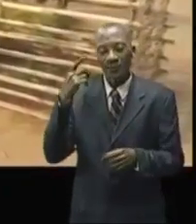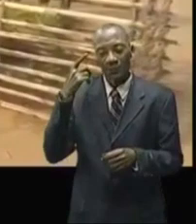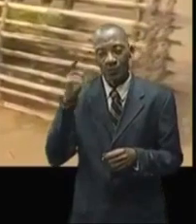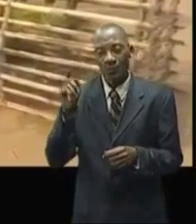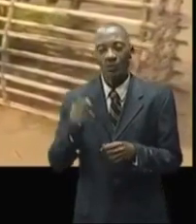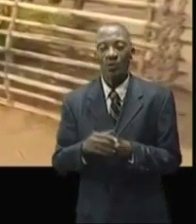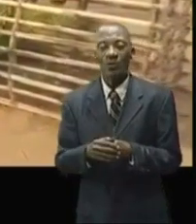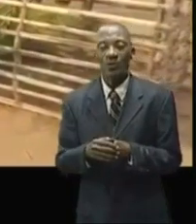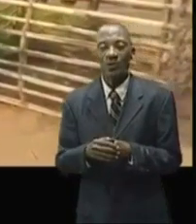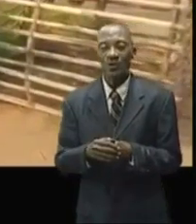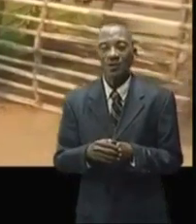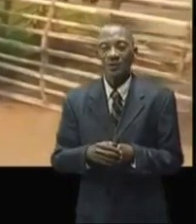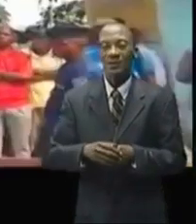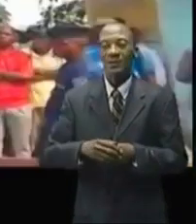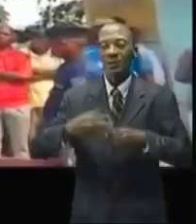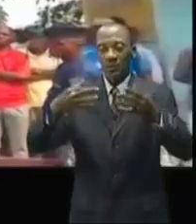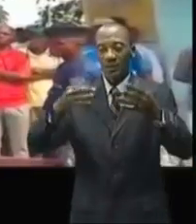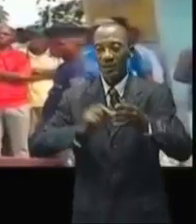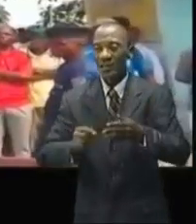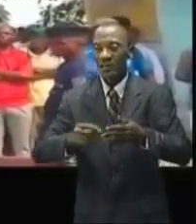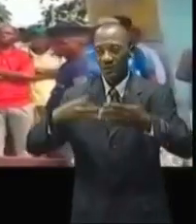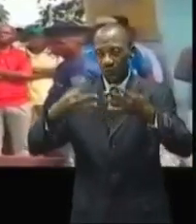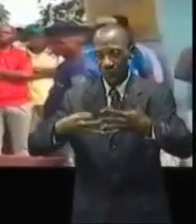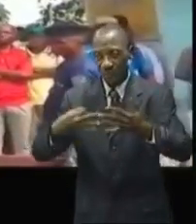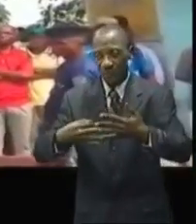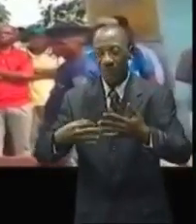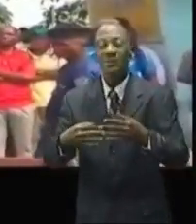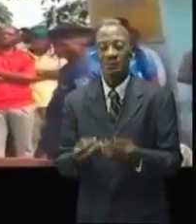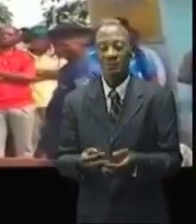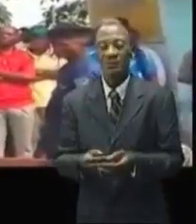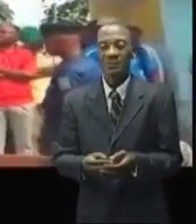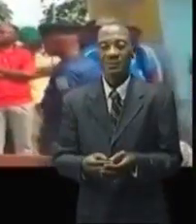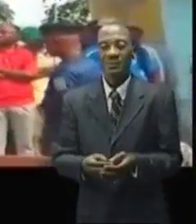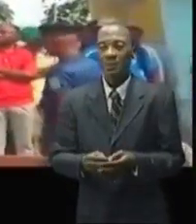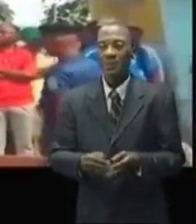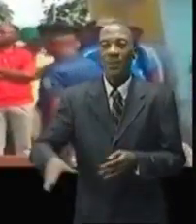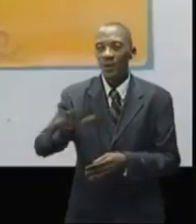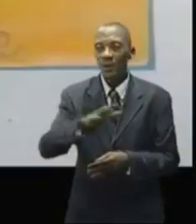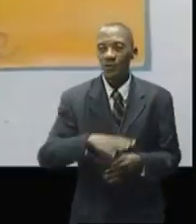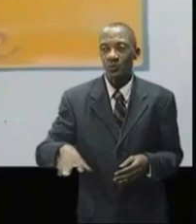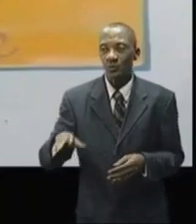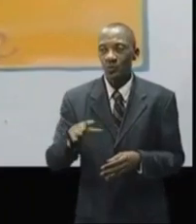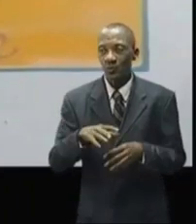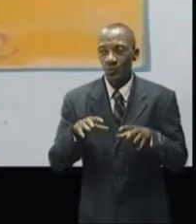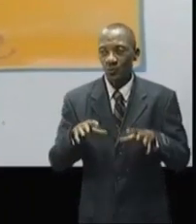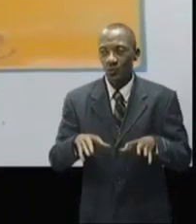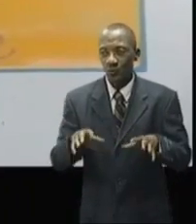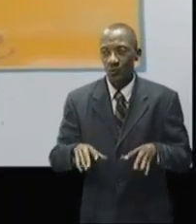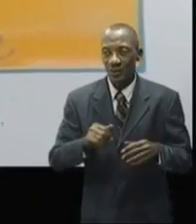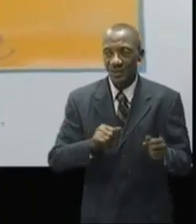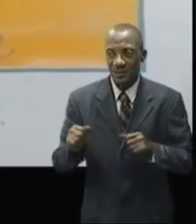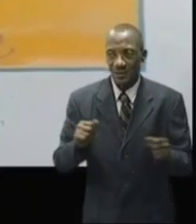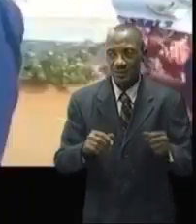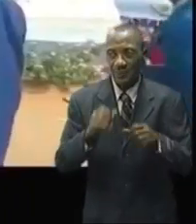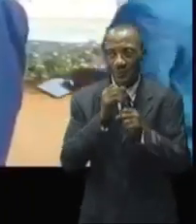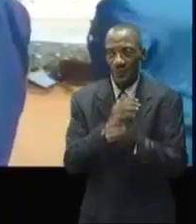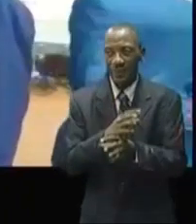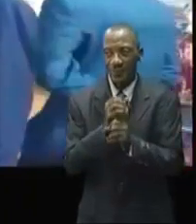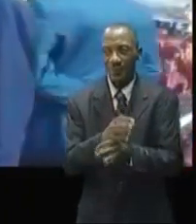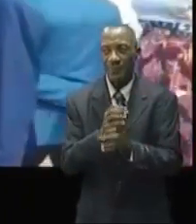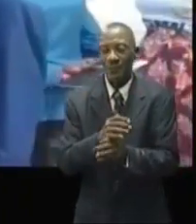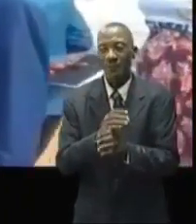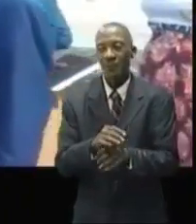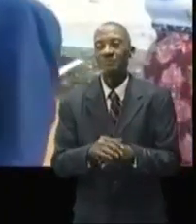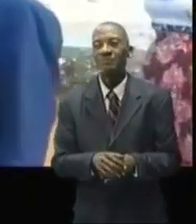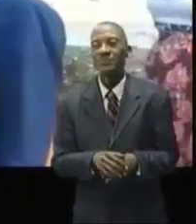de Mweka a été donné par François Mingi Mbengele, administrateur de ces territoires. C'était à l'Institut Technique Social en présence